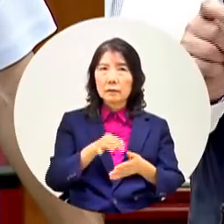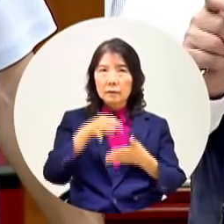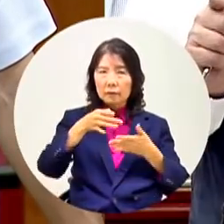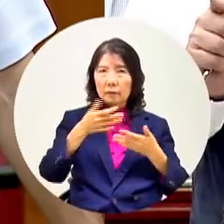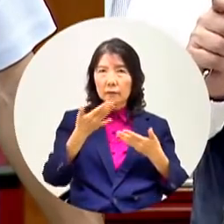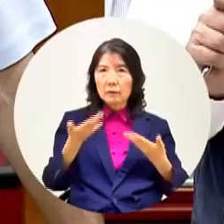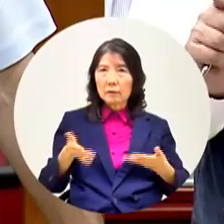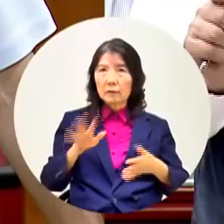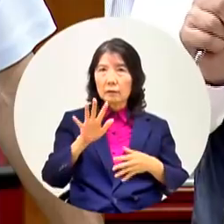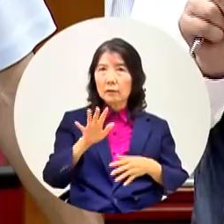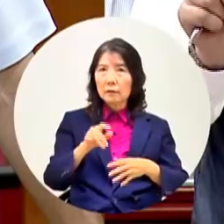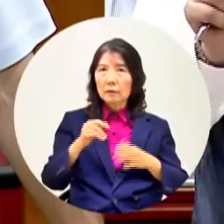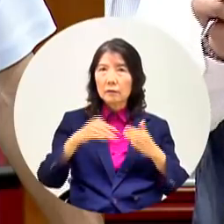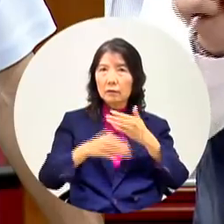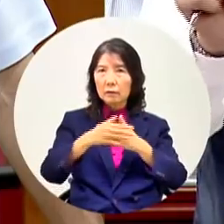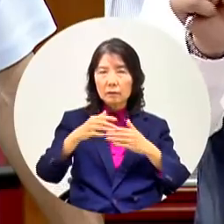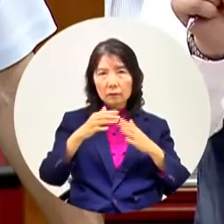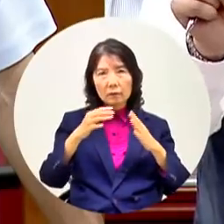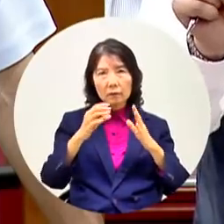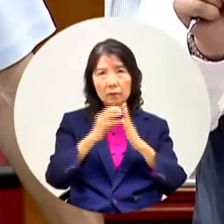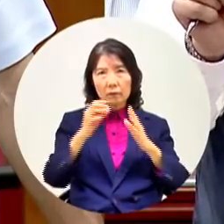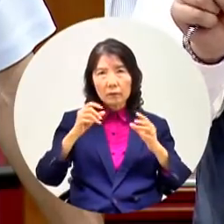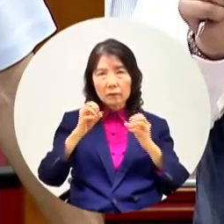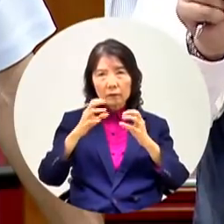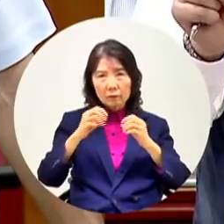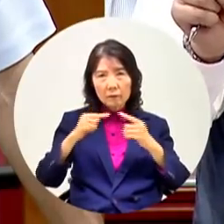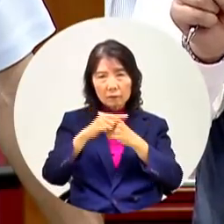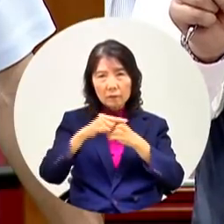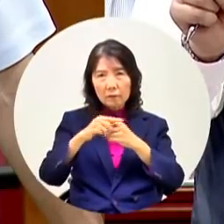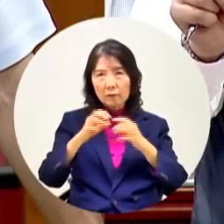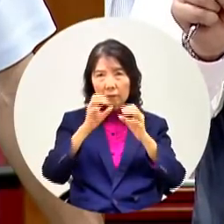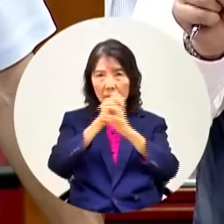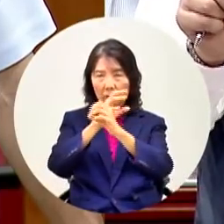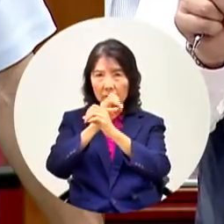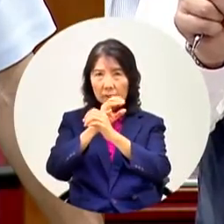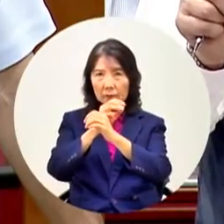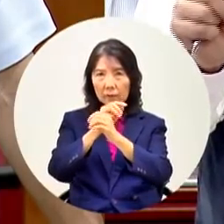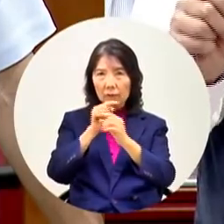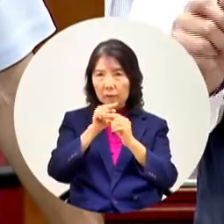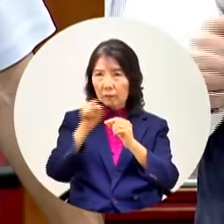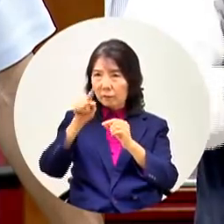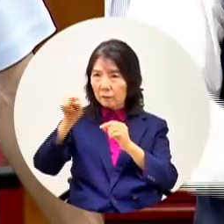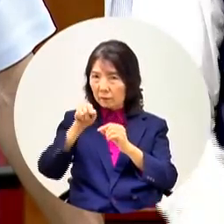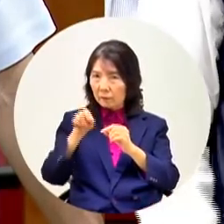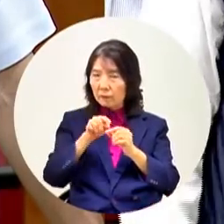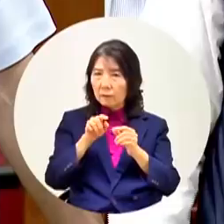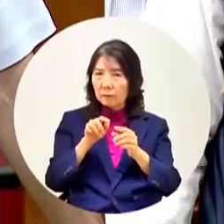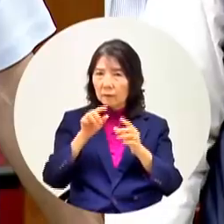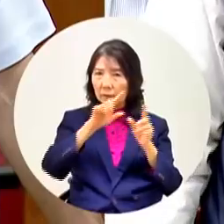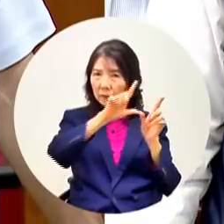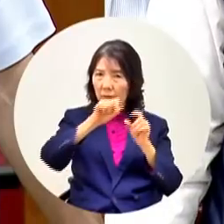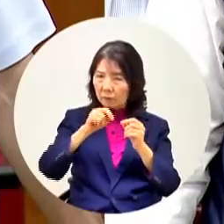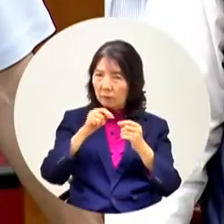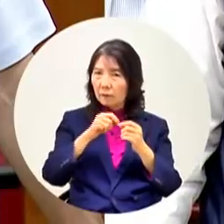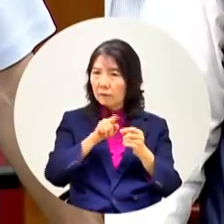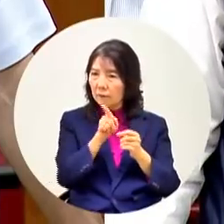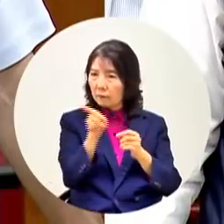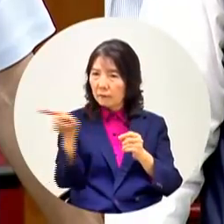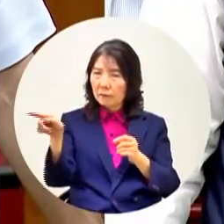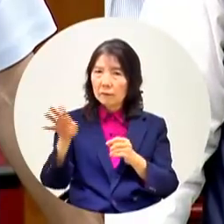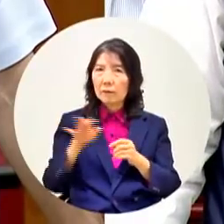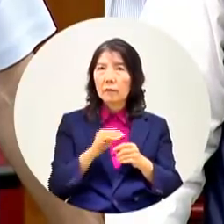是不是跟交通局的研究用号志啊，让他能够合法的来右转？这个我们再跟交通局来做研究。